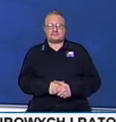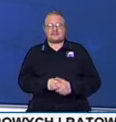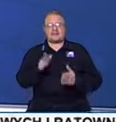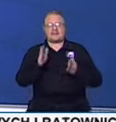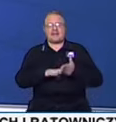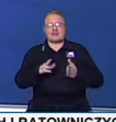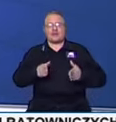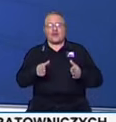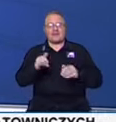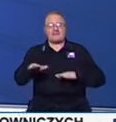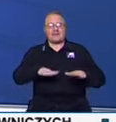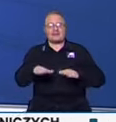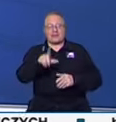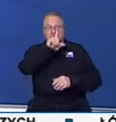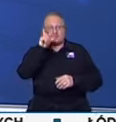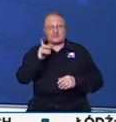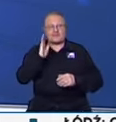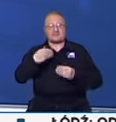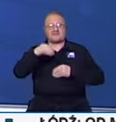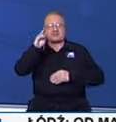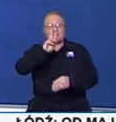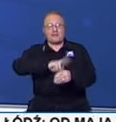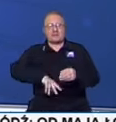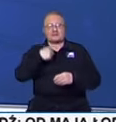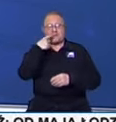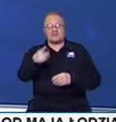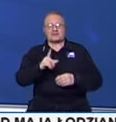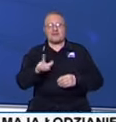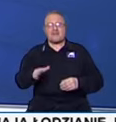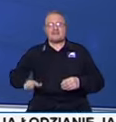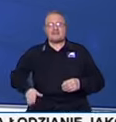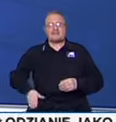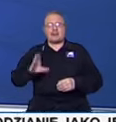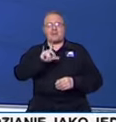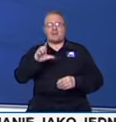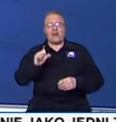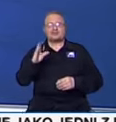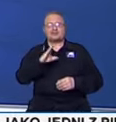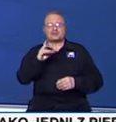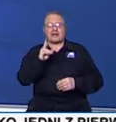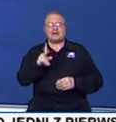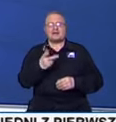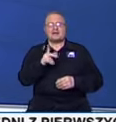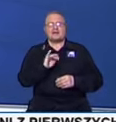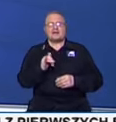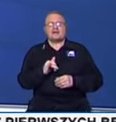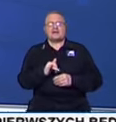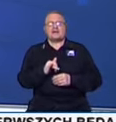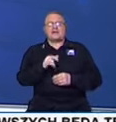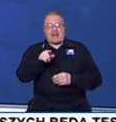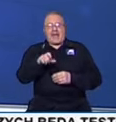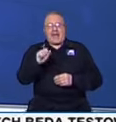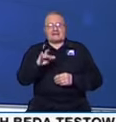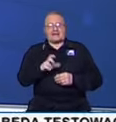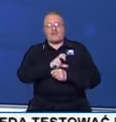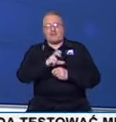Na drogach i w miejscach publicznych będzie więcej policji, zapowiedział w Łodzi Mariusz Błaszczak, minister spraw wewnętrznych i administracji. Ta